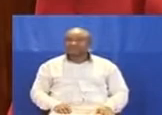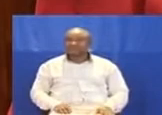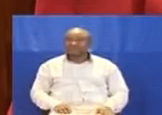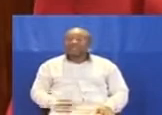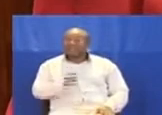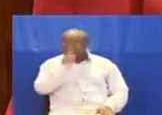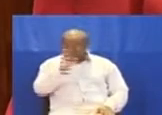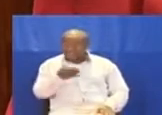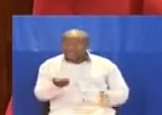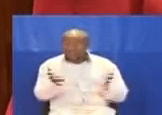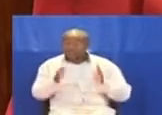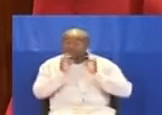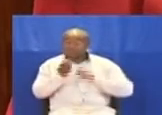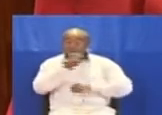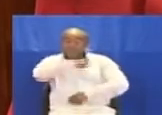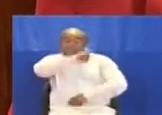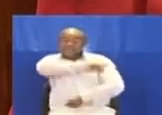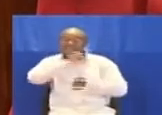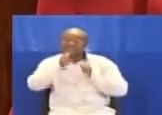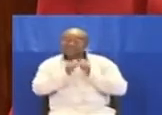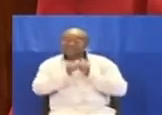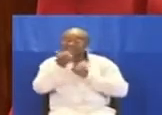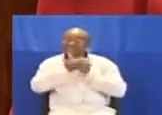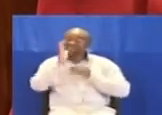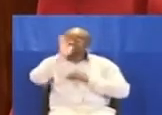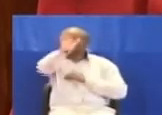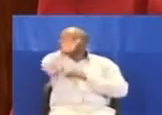resources za nchi yake